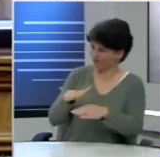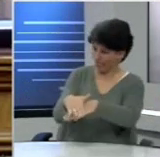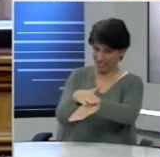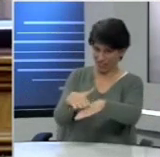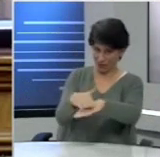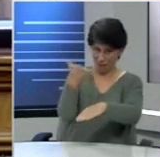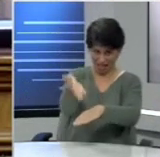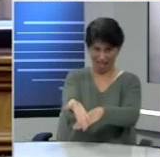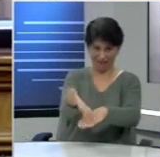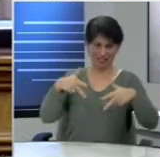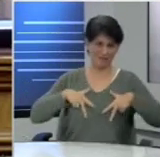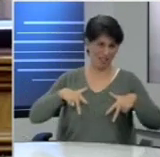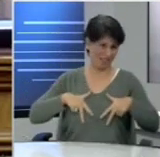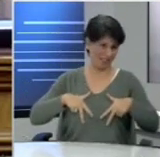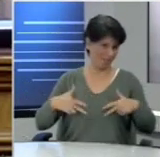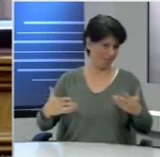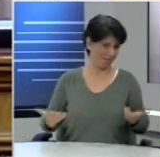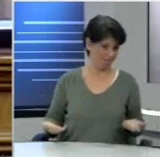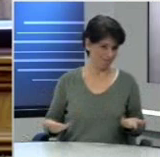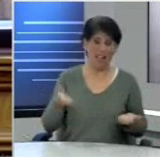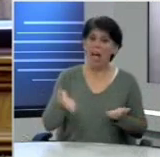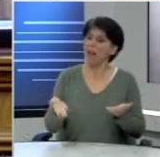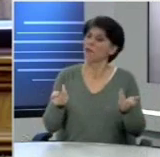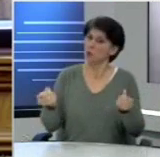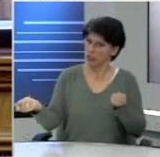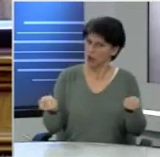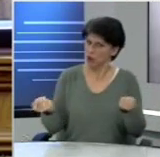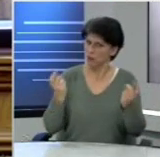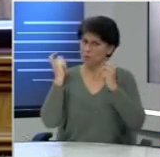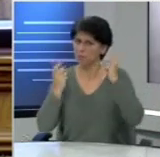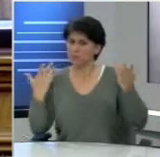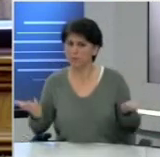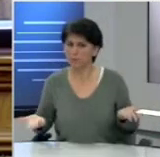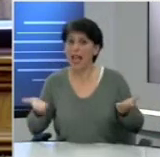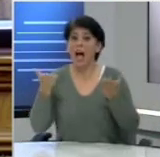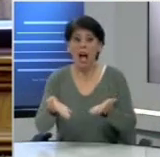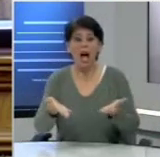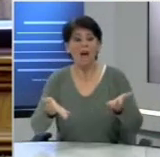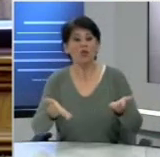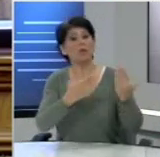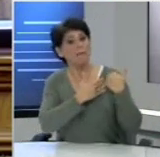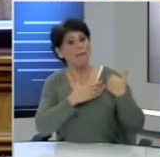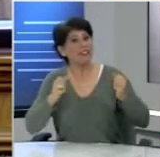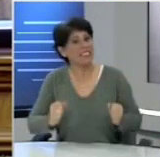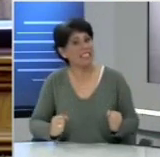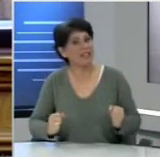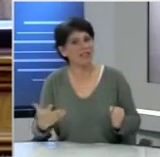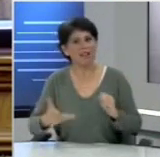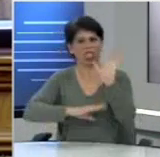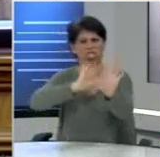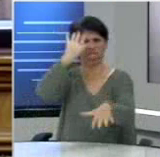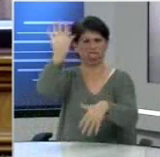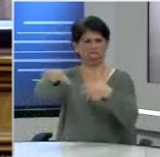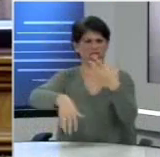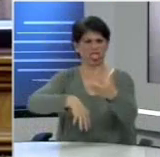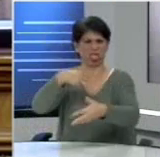αυτή η κυβέρνηση? Είναι αυτό ο συντονισμός? Είναι αυτή η υπεύθυνη στάση? Είναι μπάχαλο? Υπάρχει